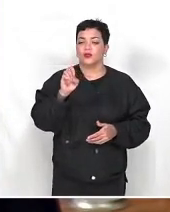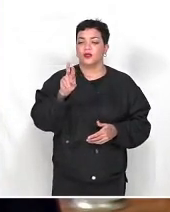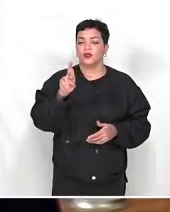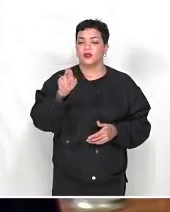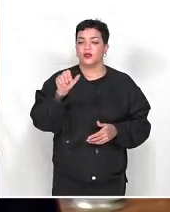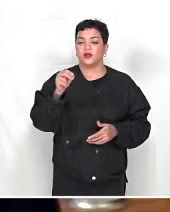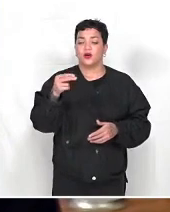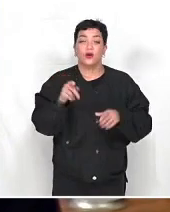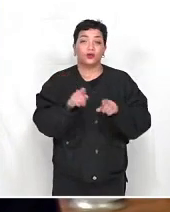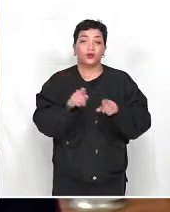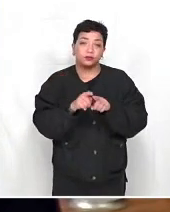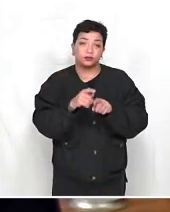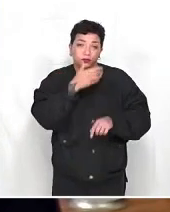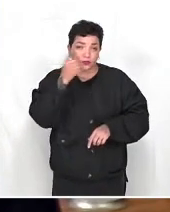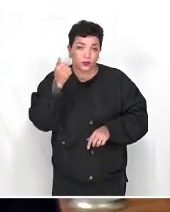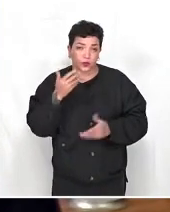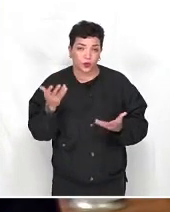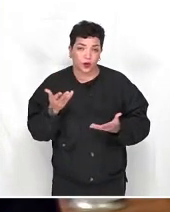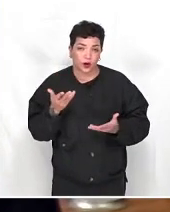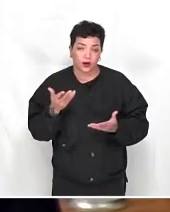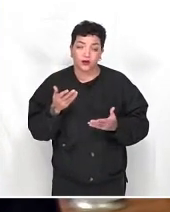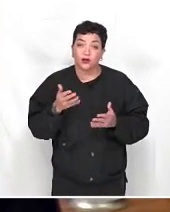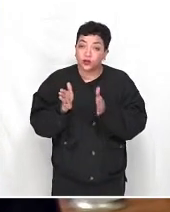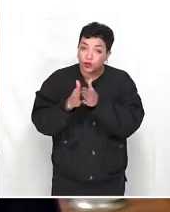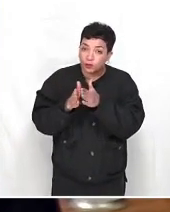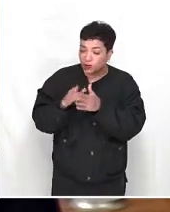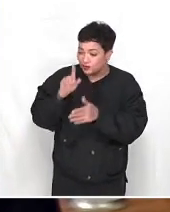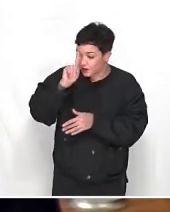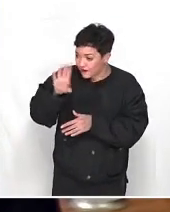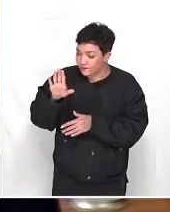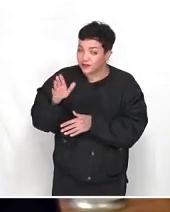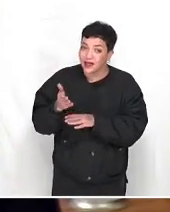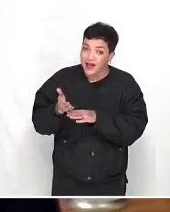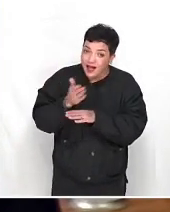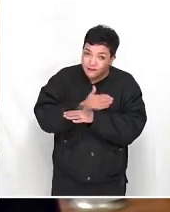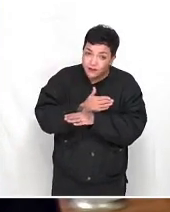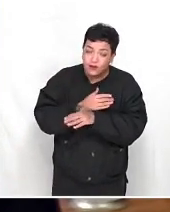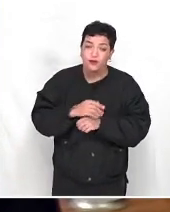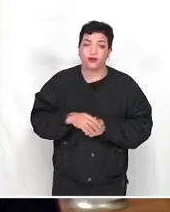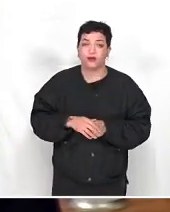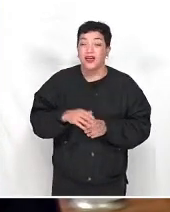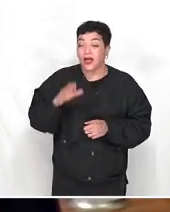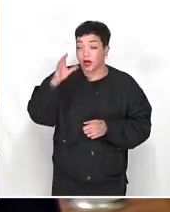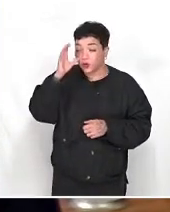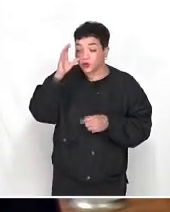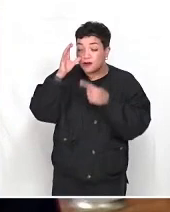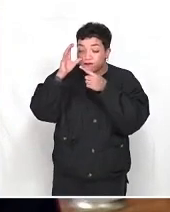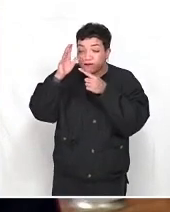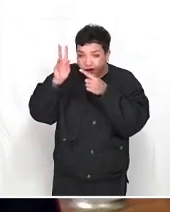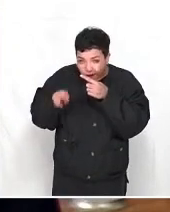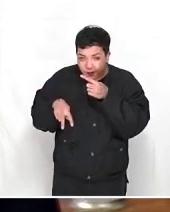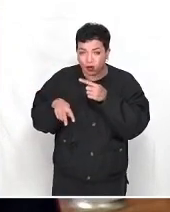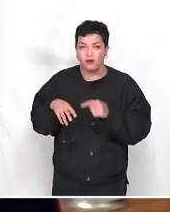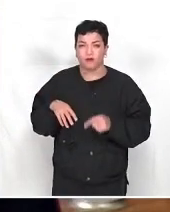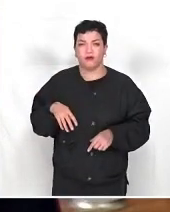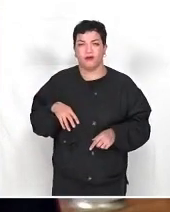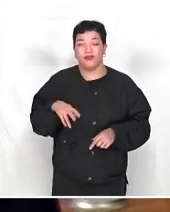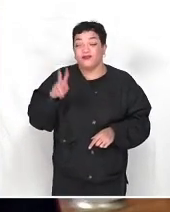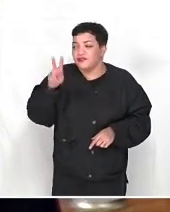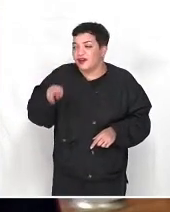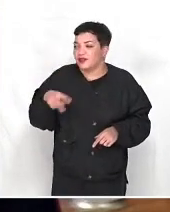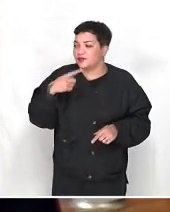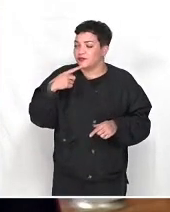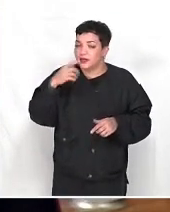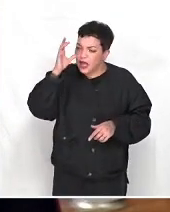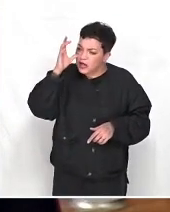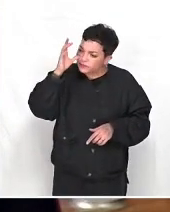vous auriez dû faire, c'était les consulter en amont et vous les écouter vraiment. Mais quand on dit écouter vraiment, c'est une écoute